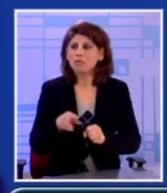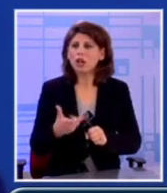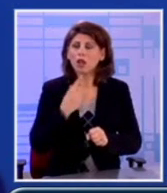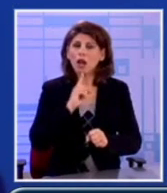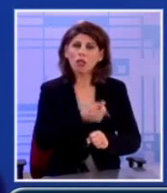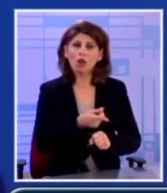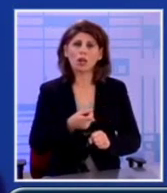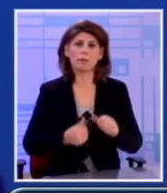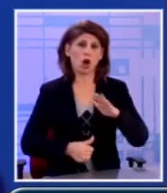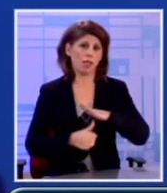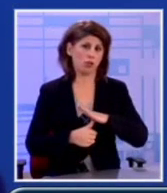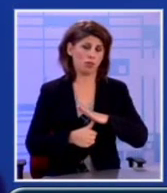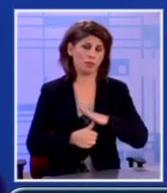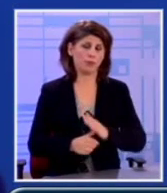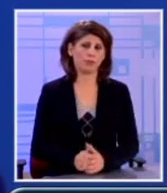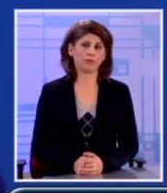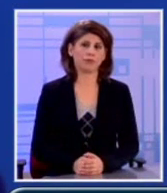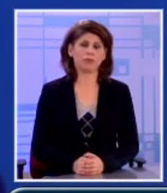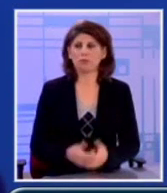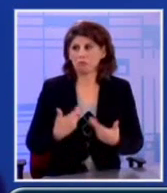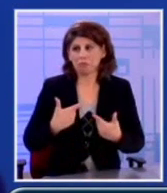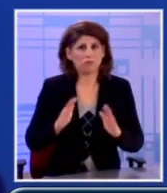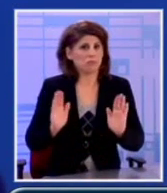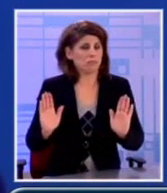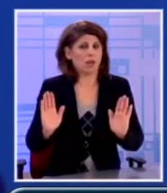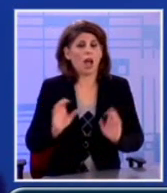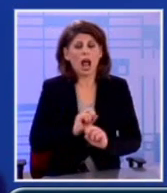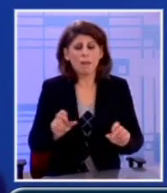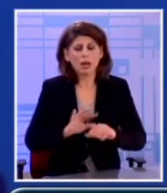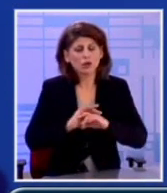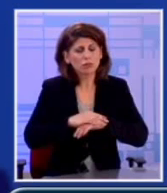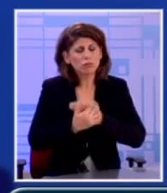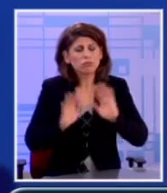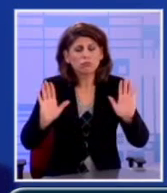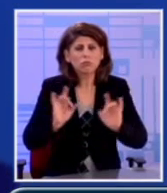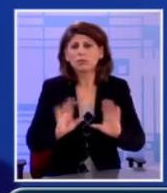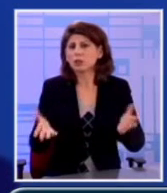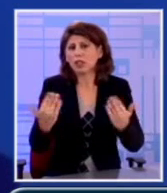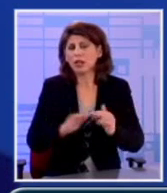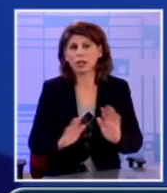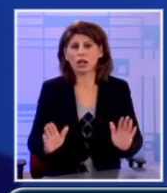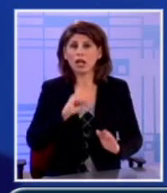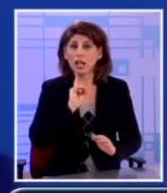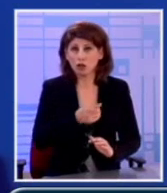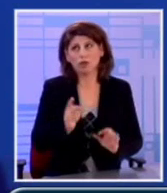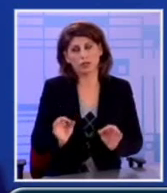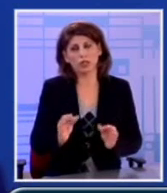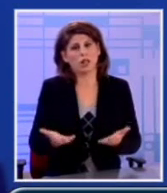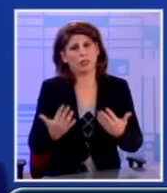εντολή Προέδρου, χωρίς να έχω καμία ενημέρωση και καμία εντολή